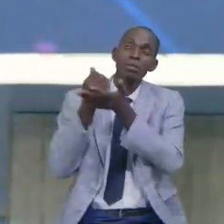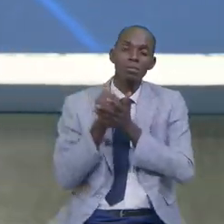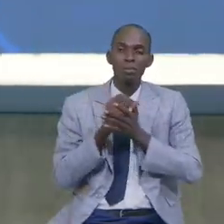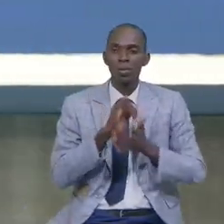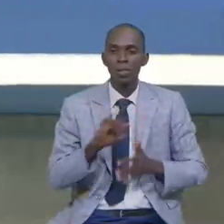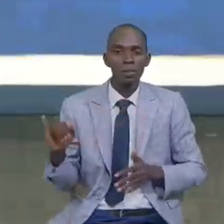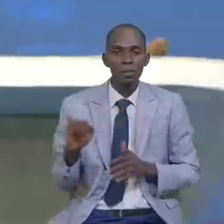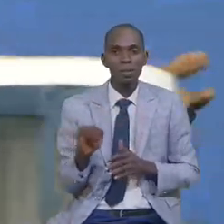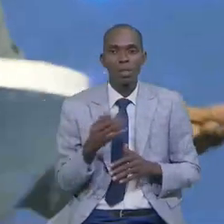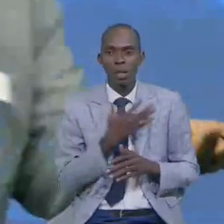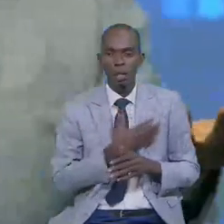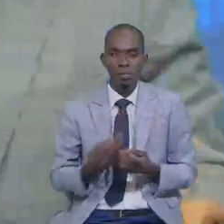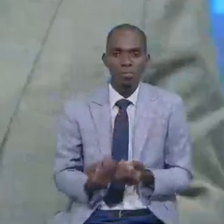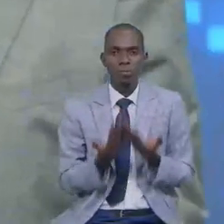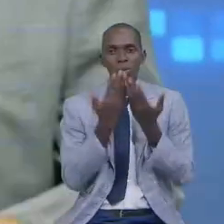le nom médiateur et